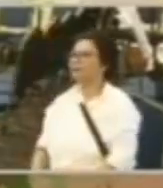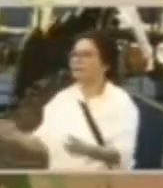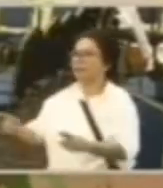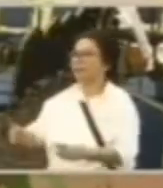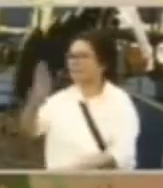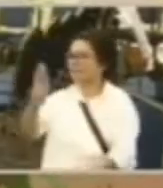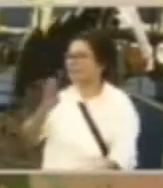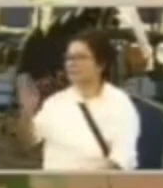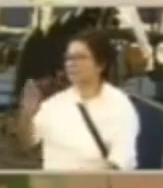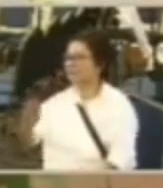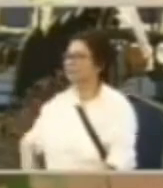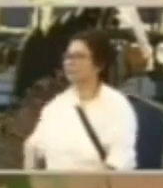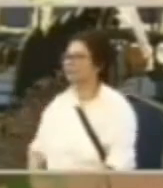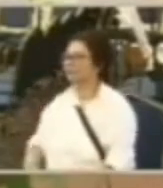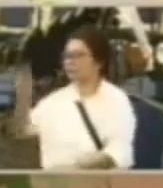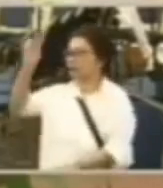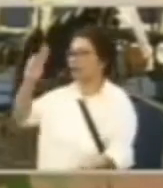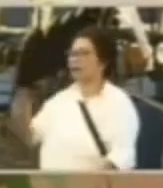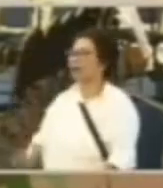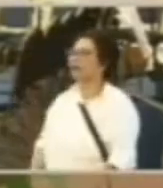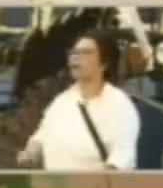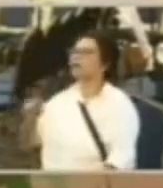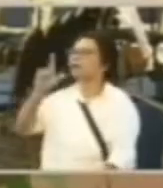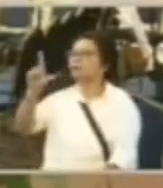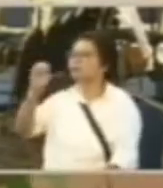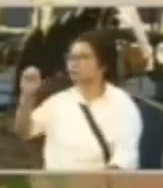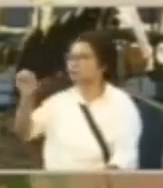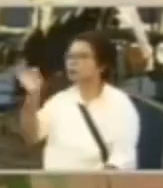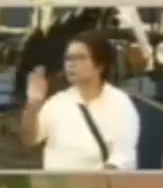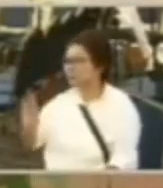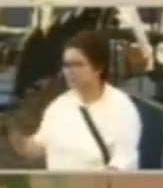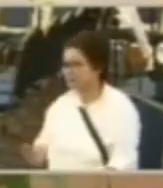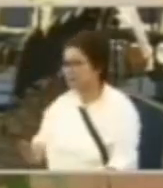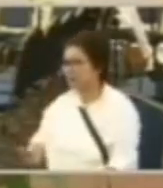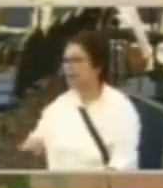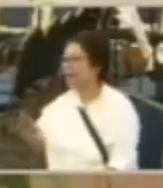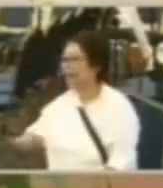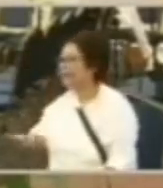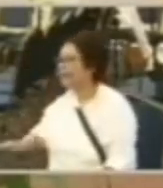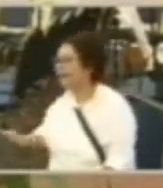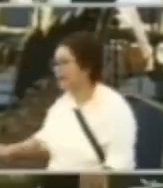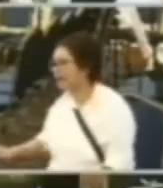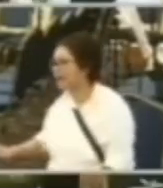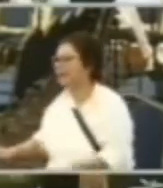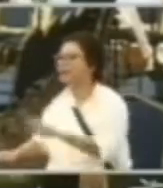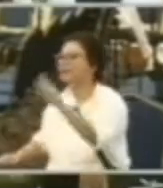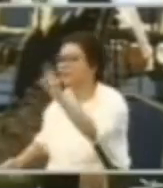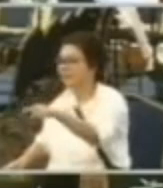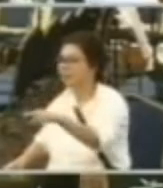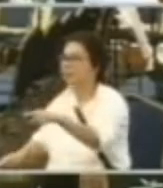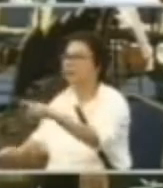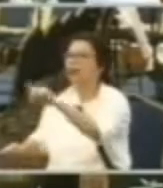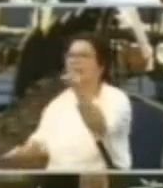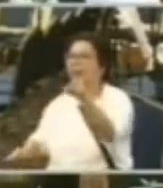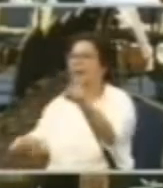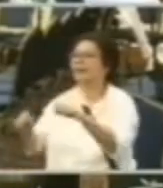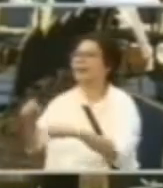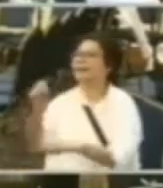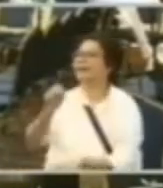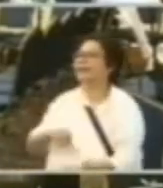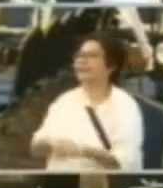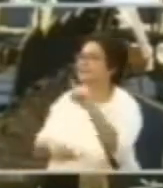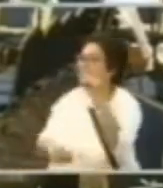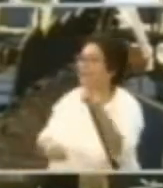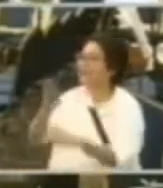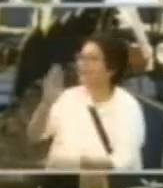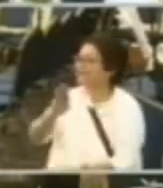70% sekolah Katolik itu Kristen. Anak-anak Kristen. Orang Katolik susah sekolah di Katolik. Kecuali di PL, murah.